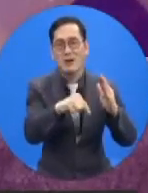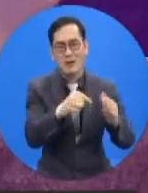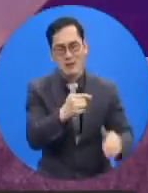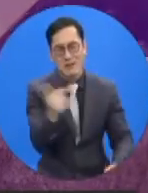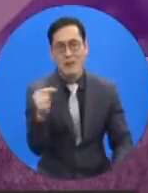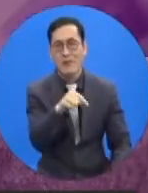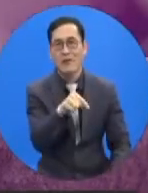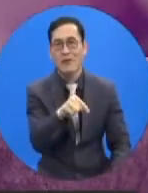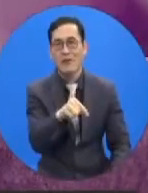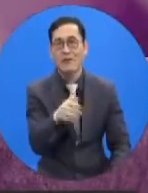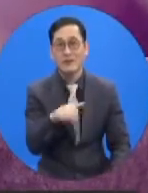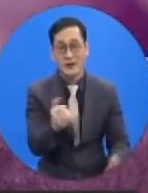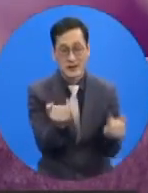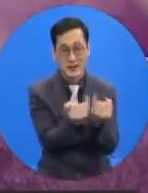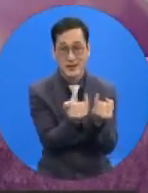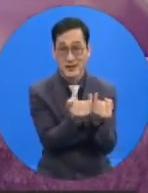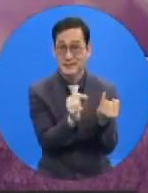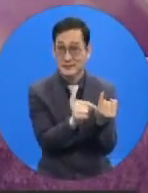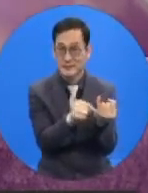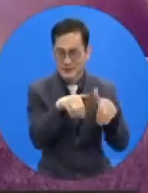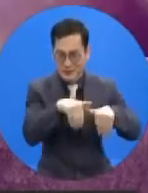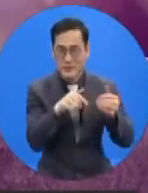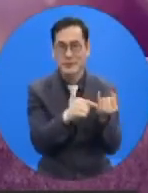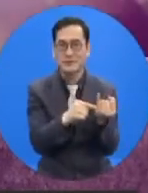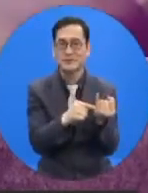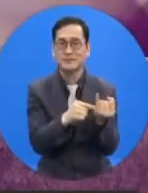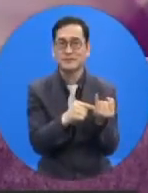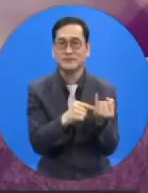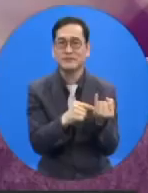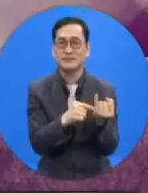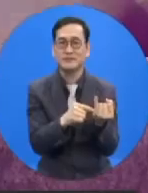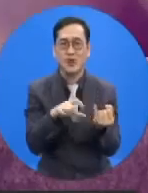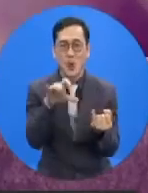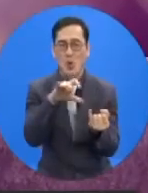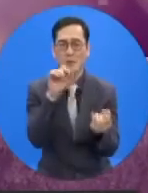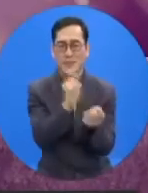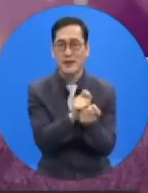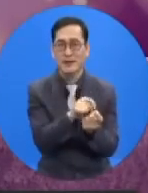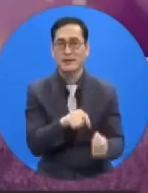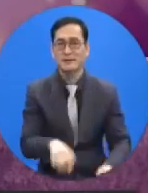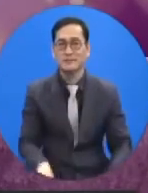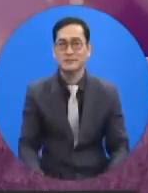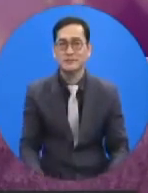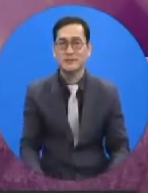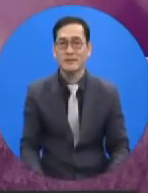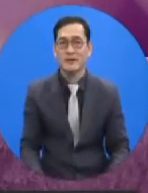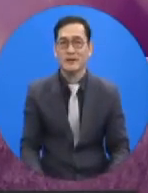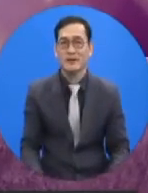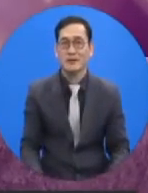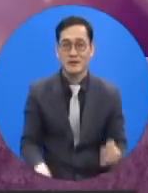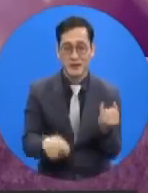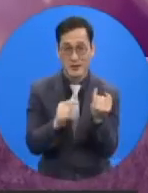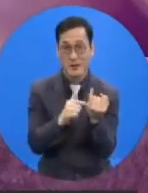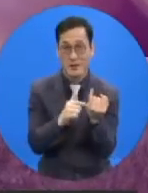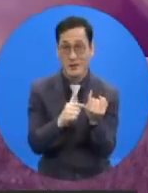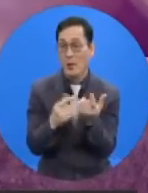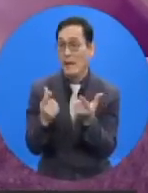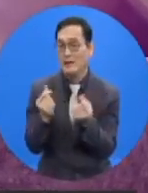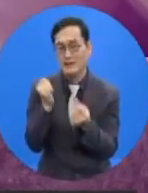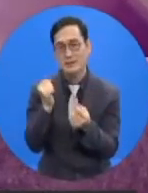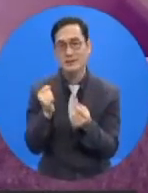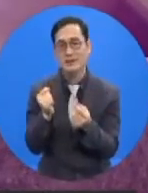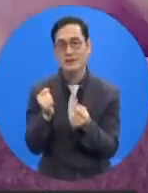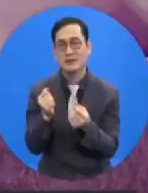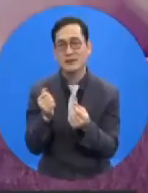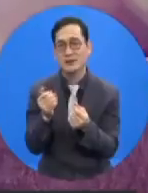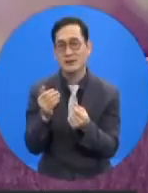코로나19 확진 판정을 받았고 그와 함께 한 집에서 지냈던 룸메이트인 역시 여성 종업원, 또 다른 여성